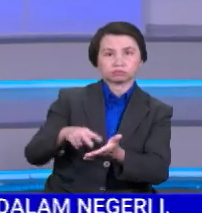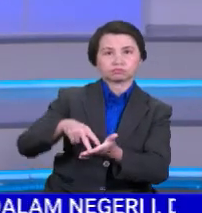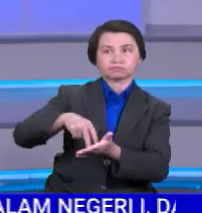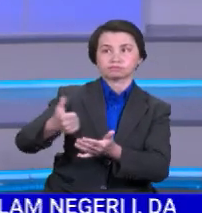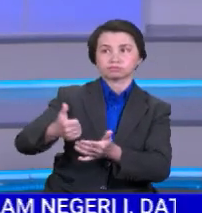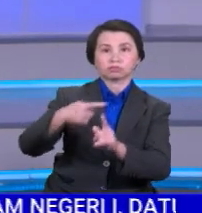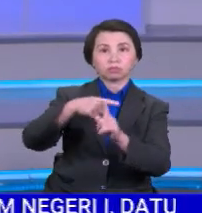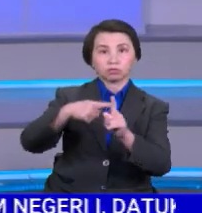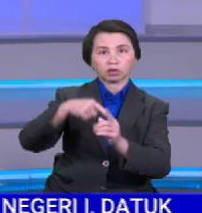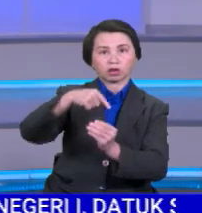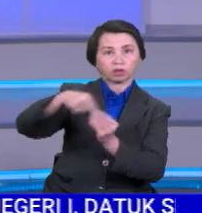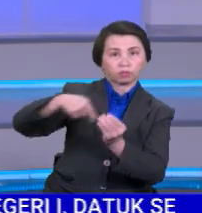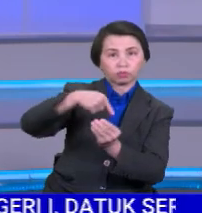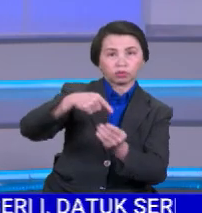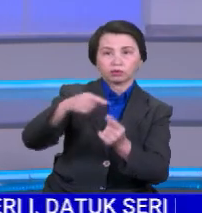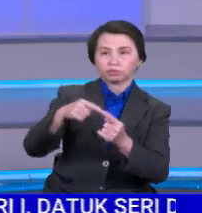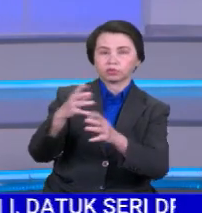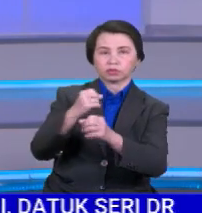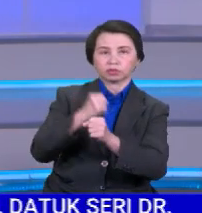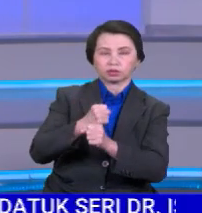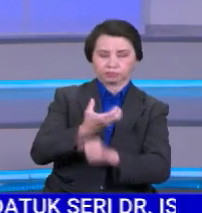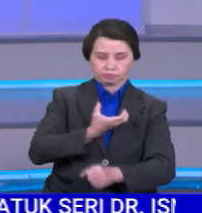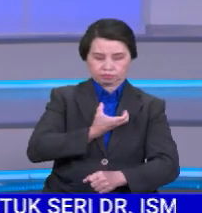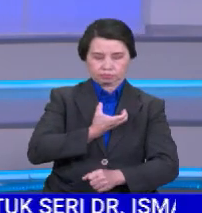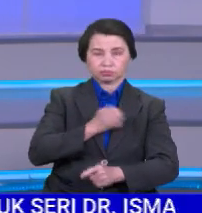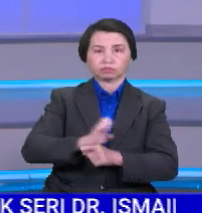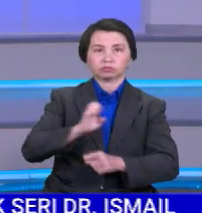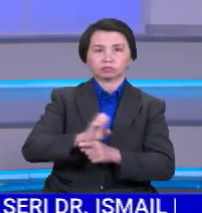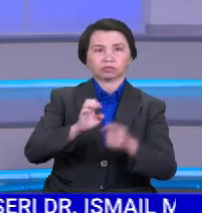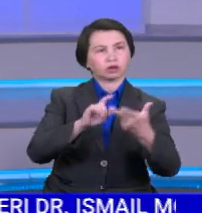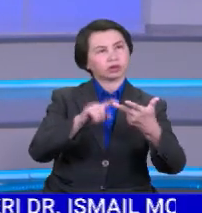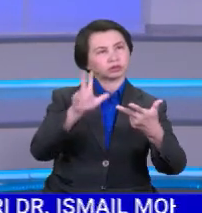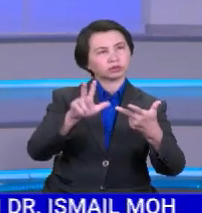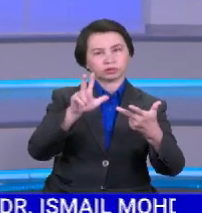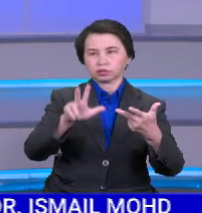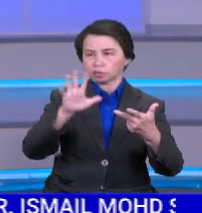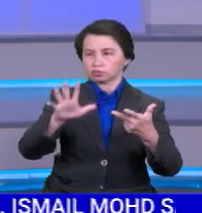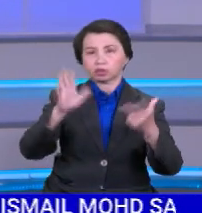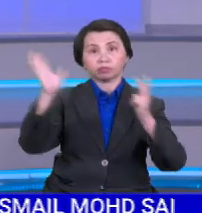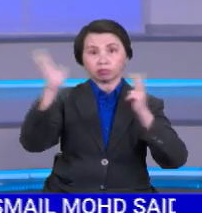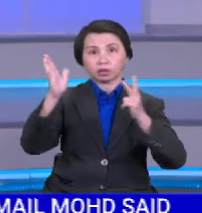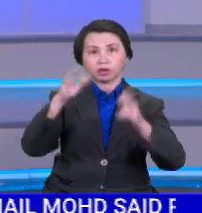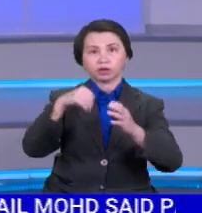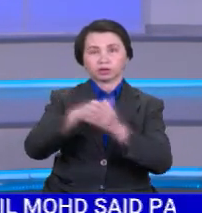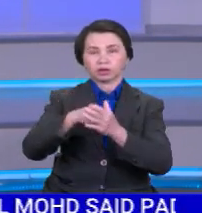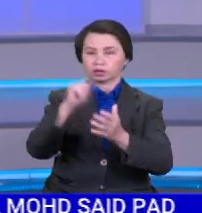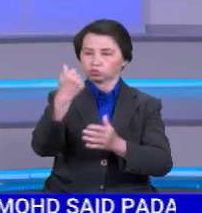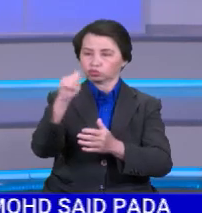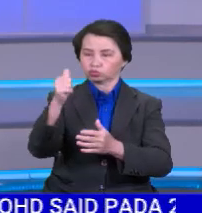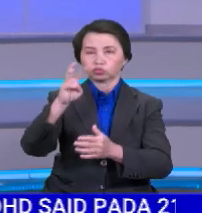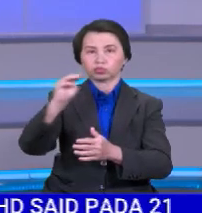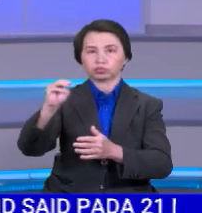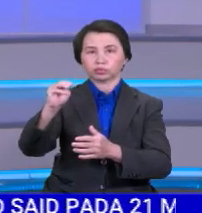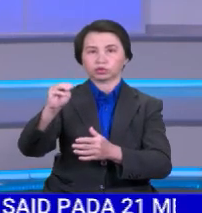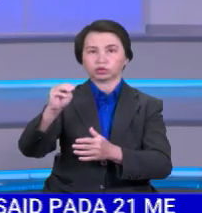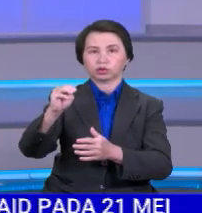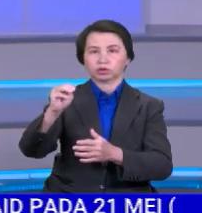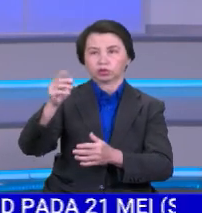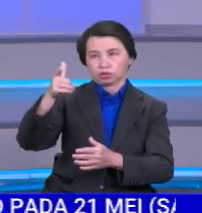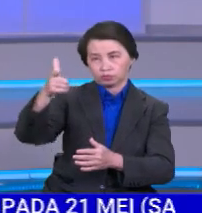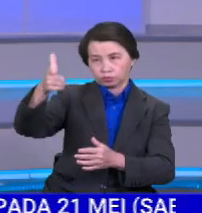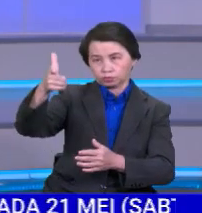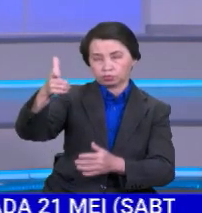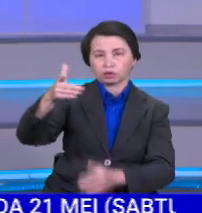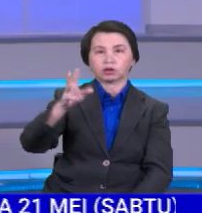di pertengahan pusingan apabila meraih pingat emas ke-35 negara dalam acara 10 meter air pistol wanita.